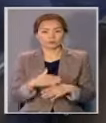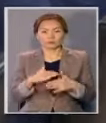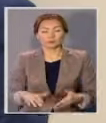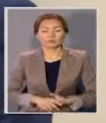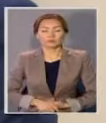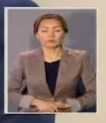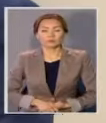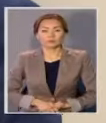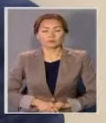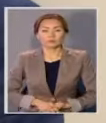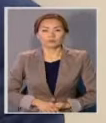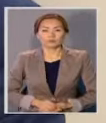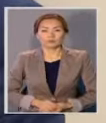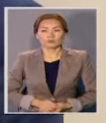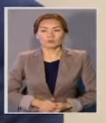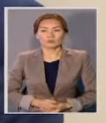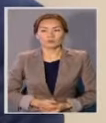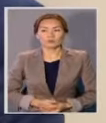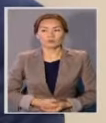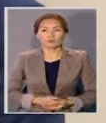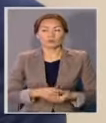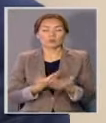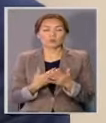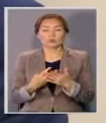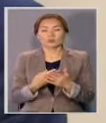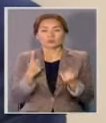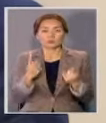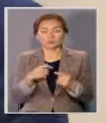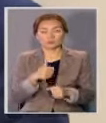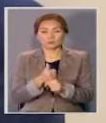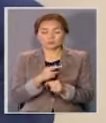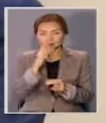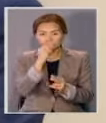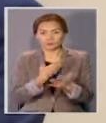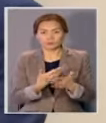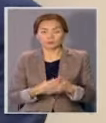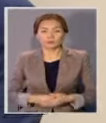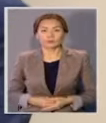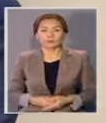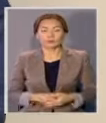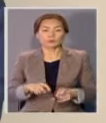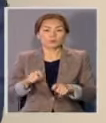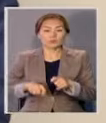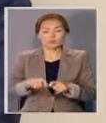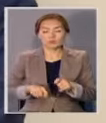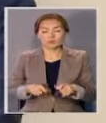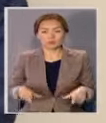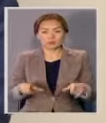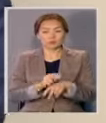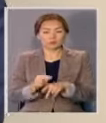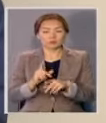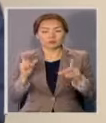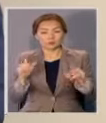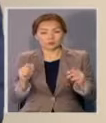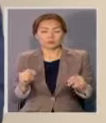сақталмаған. Оның талаптардың тізімі 9, мен ең негізгісіне тоқтала кетейін. Бақылау өткізу пункттері жөнелтілетін